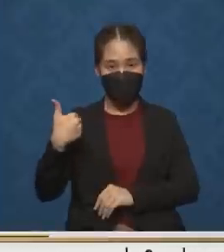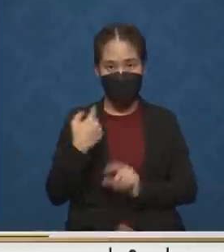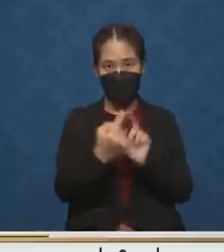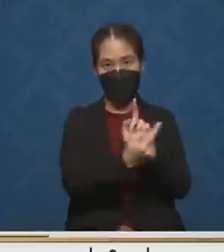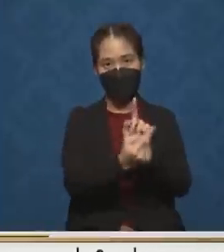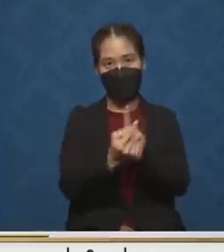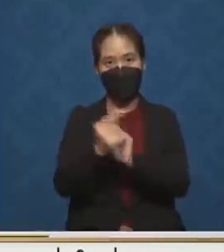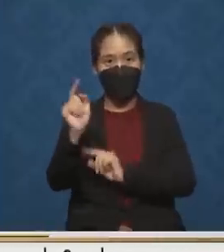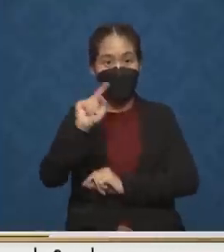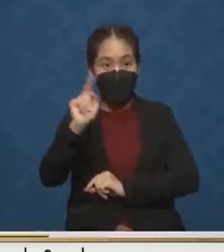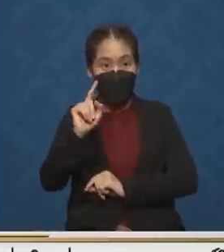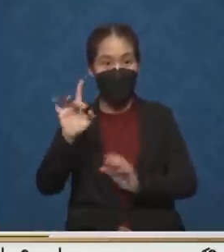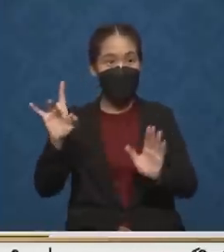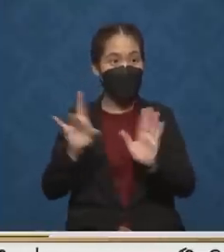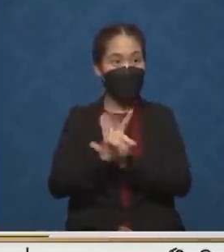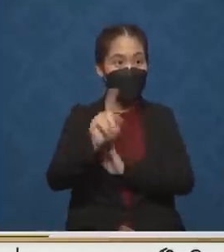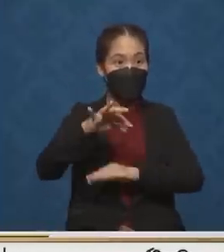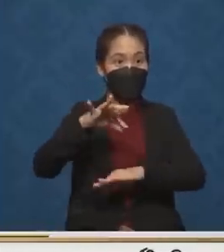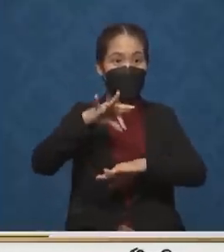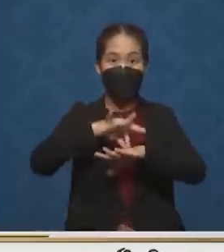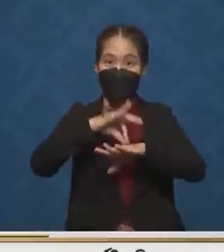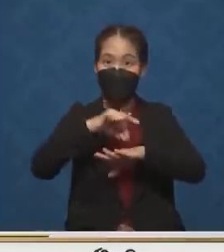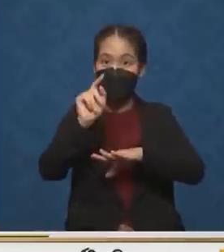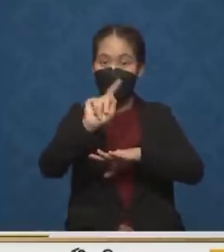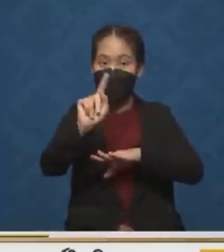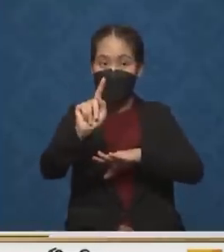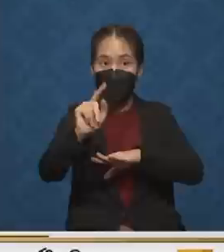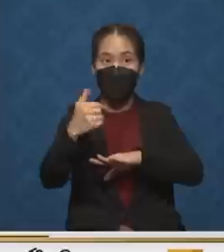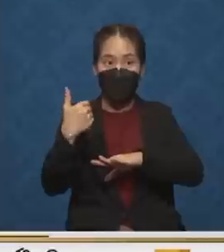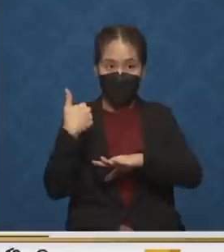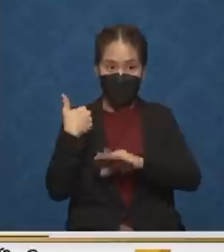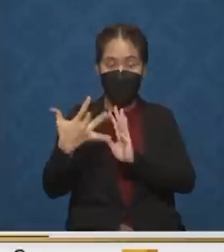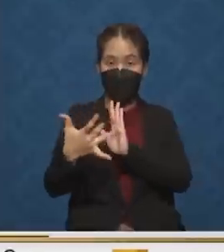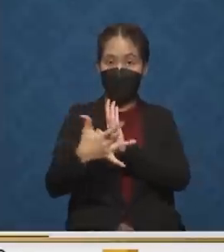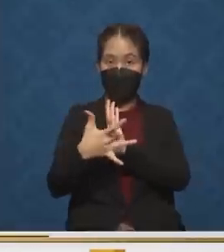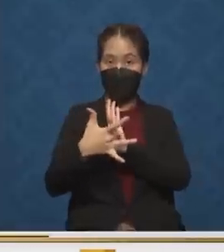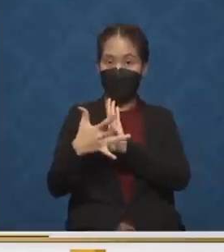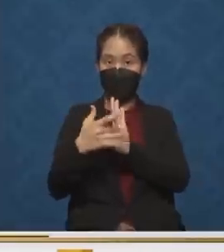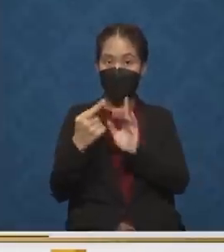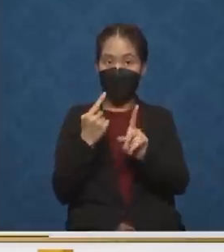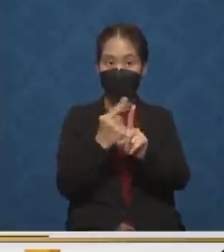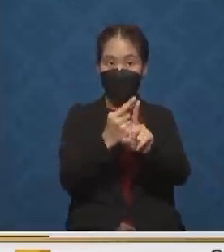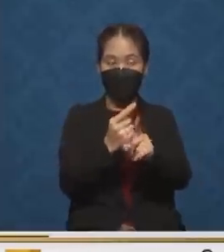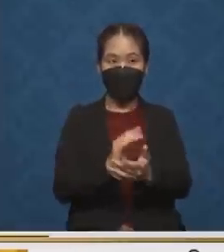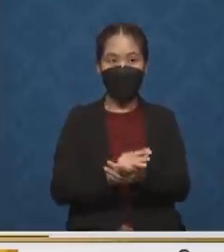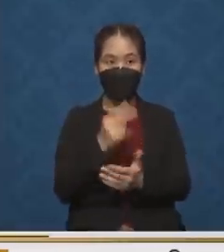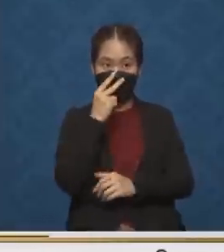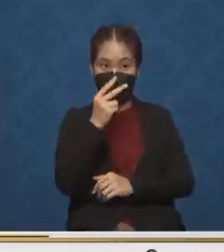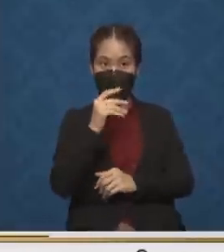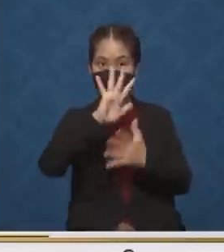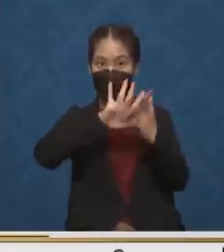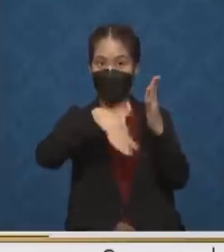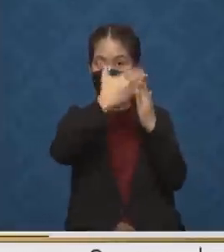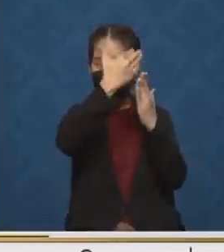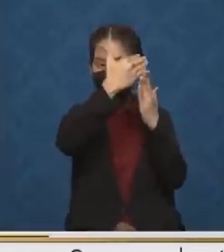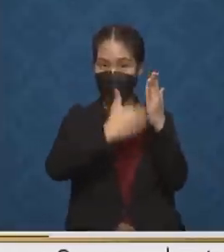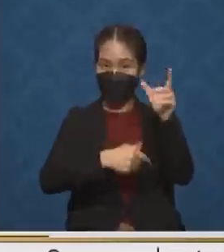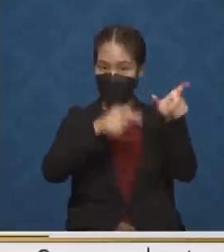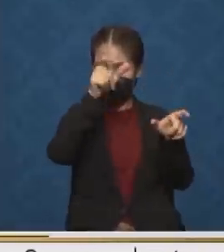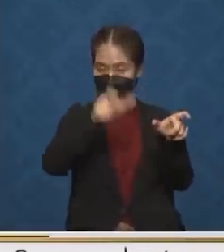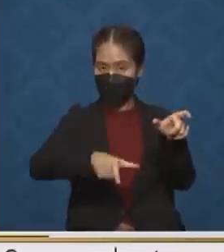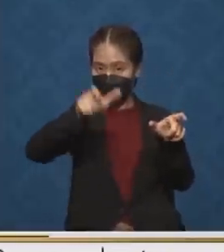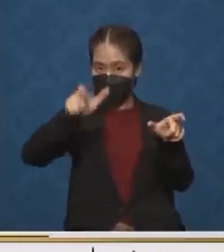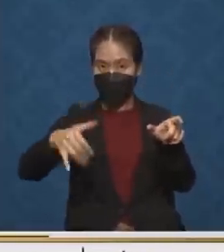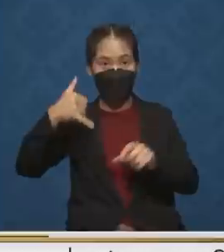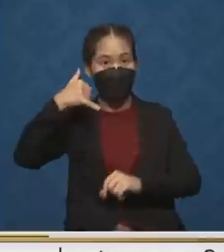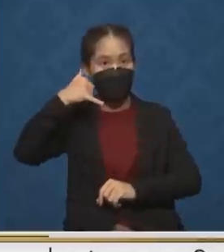ที่ไหนข้างลาสุด แจโลกิชั่นไว้ีการติดตามทางเทคนิกช่นน่นั้น ติดตามทางเทคนิก มีเบอรโทร